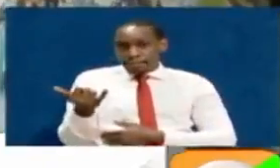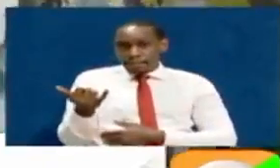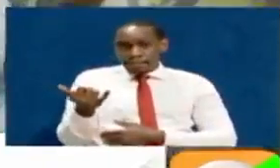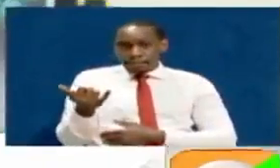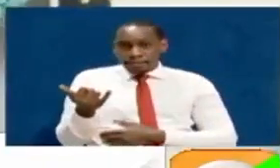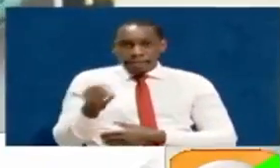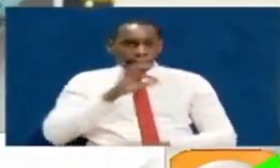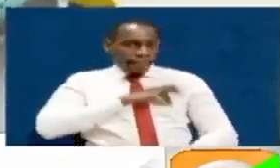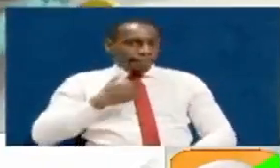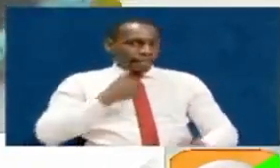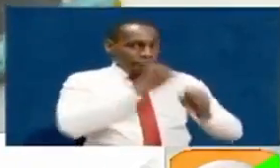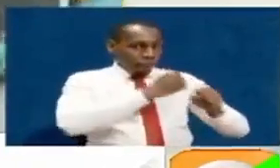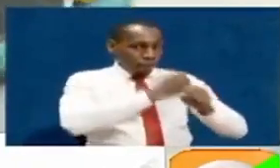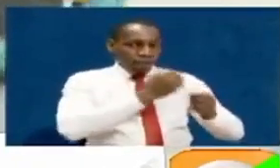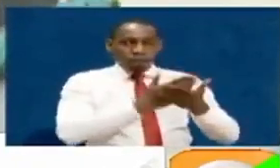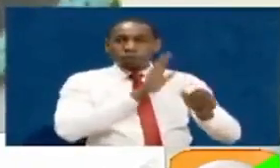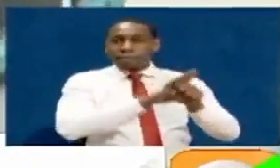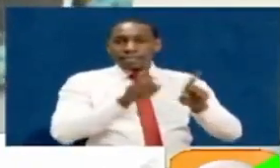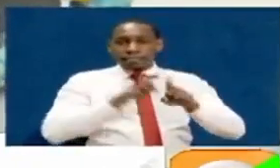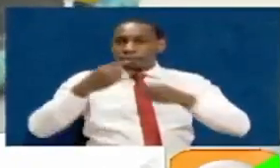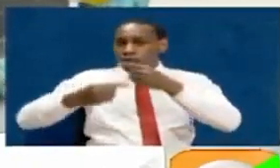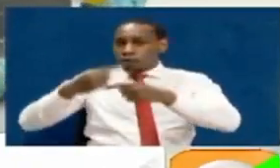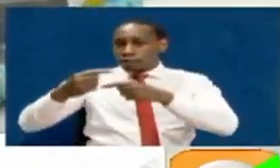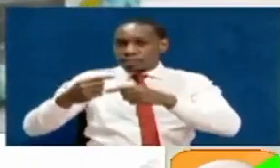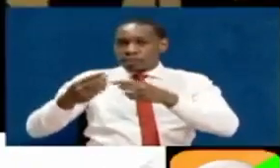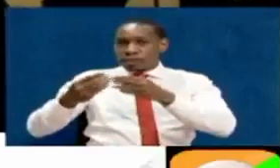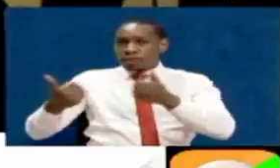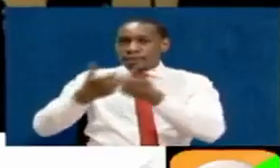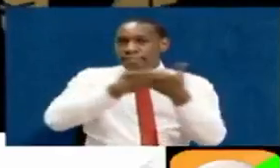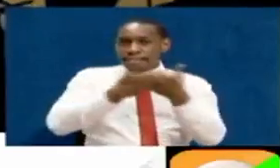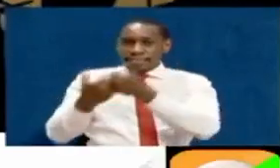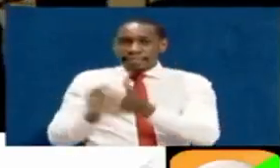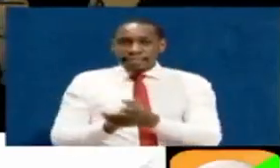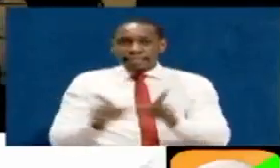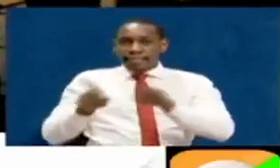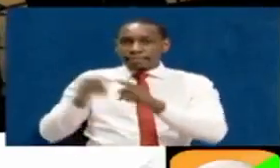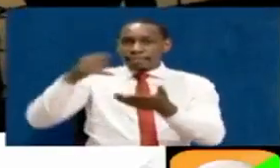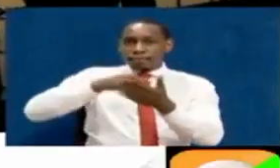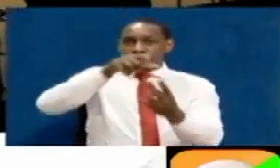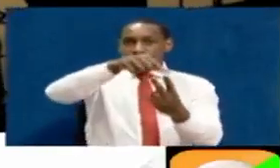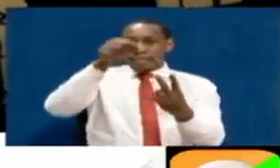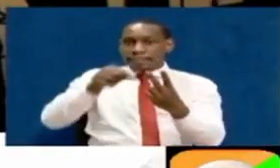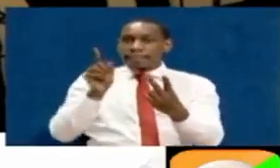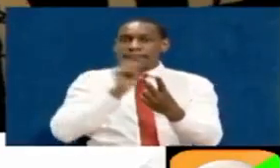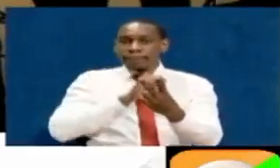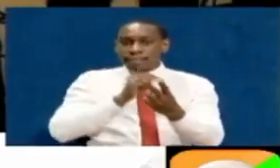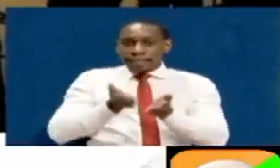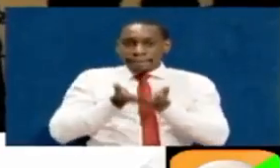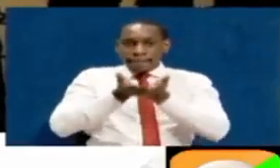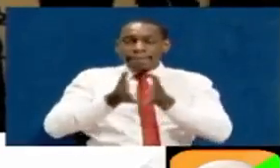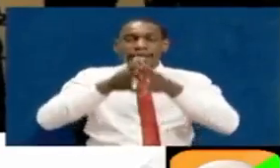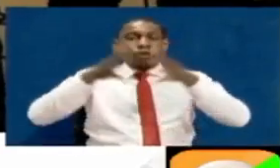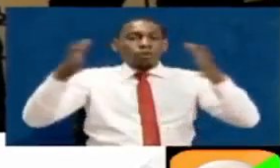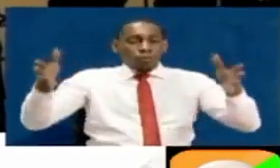ambayo nimeyapata kwa hii kazi ni mengi na yamezidi hata hizo changamoto. Ikiwemo kuchaguliwa kwenye ile meli